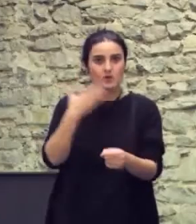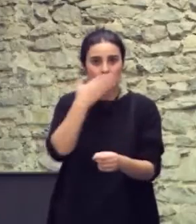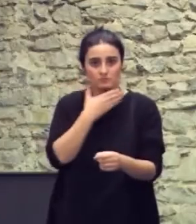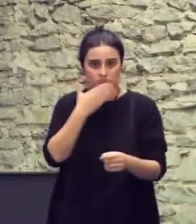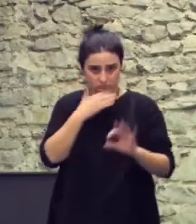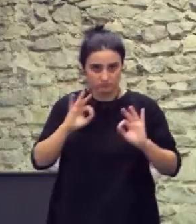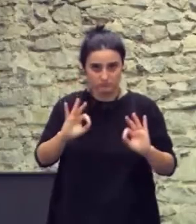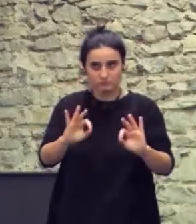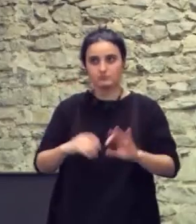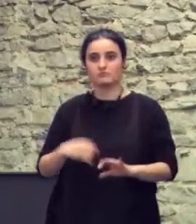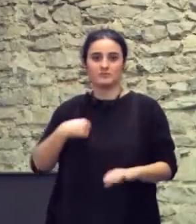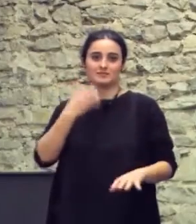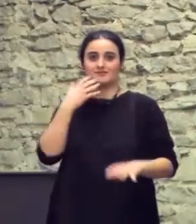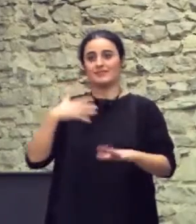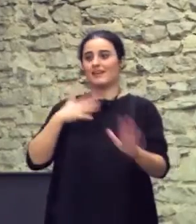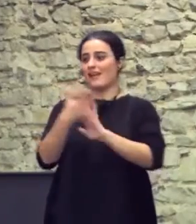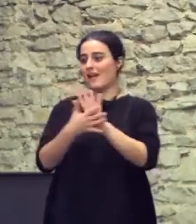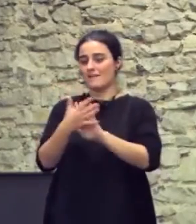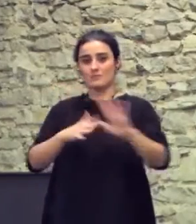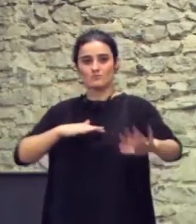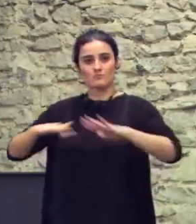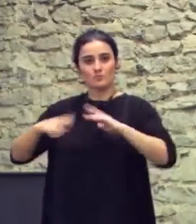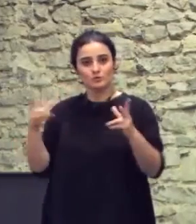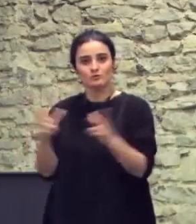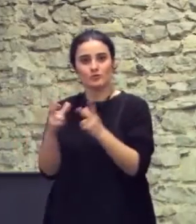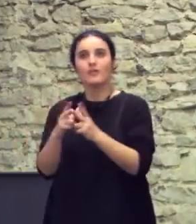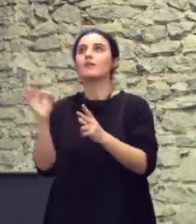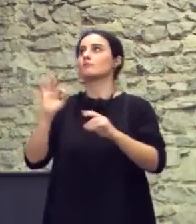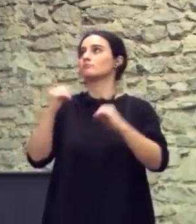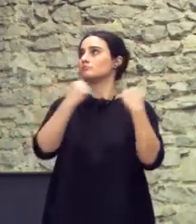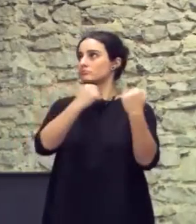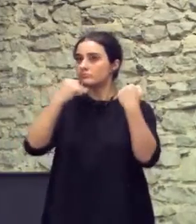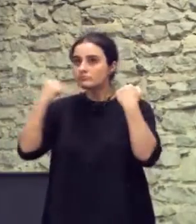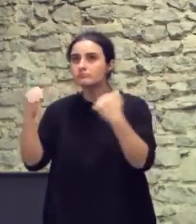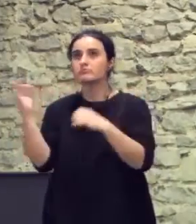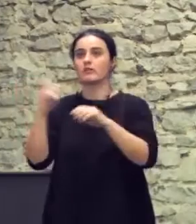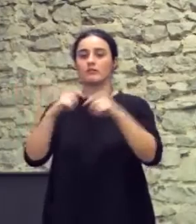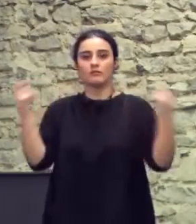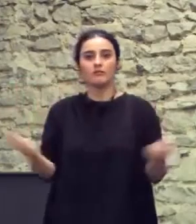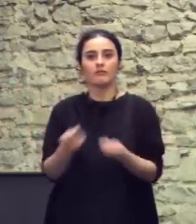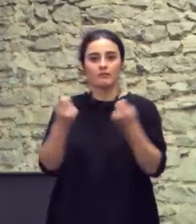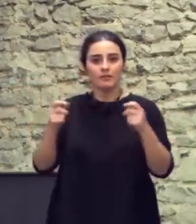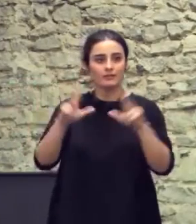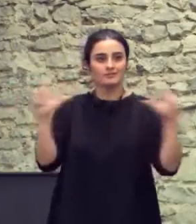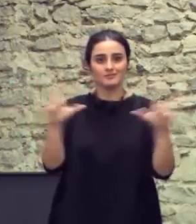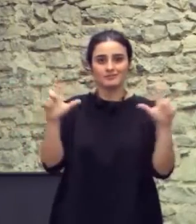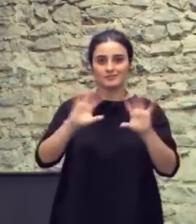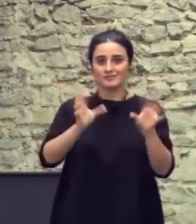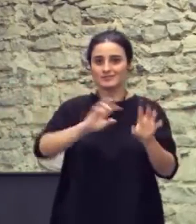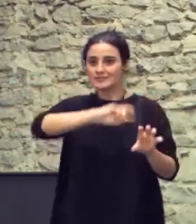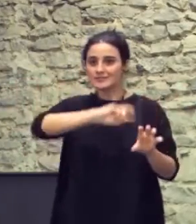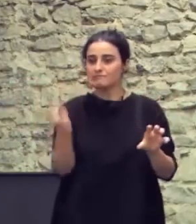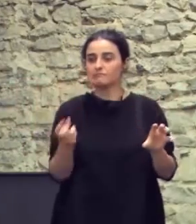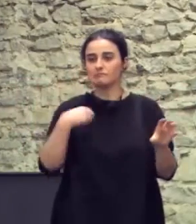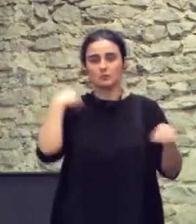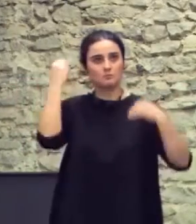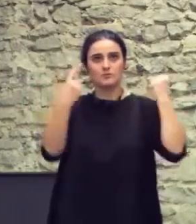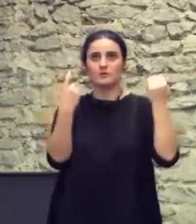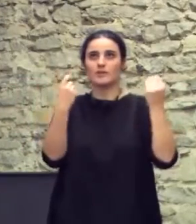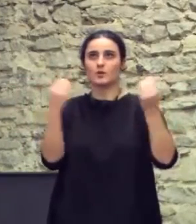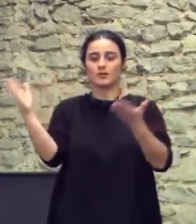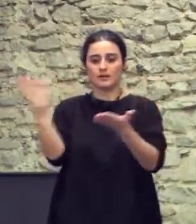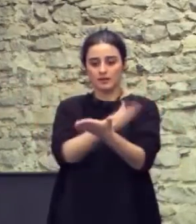hitz egin unuk ere mugimendu sozialetatik egiten dugunaz, instituzioetatik, komunikabidetatik, leku guztietatik binarismo ikaragarri bat bultzatzen ari gara,